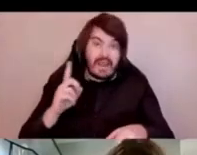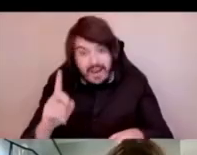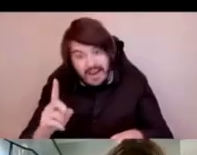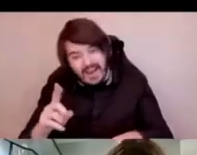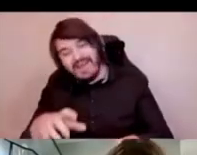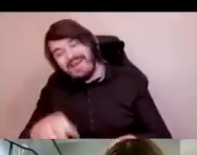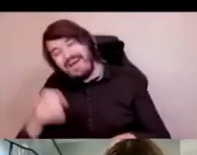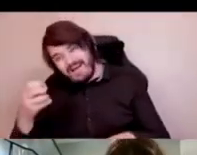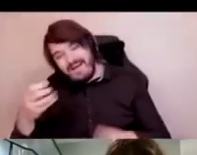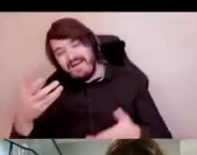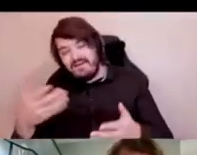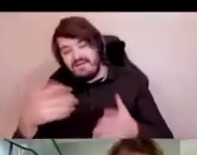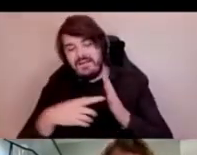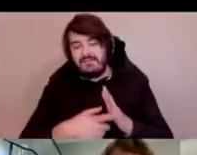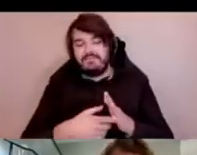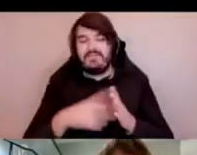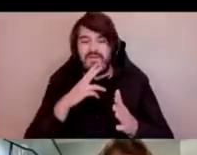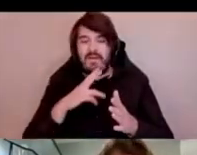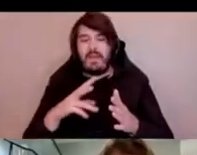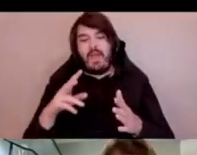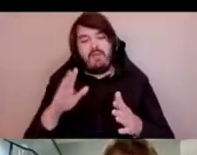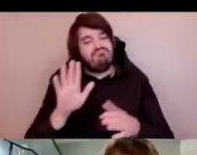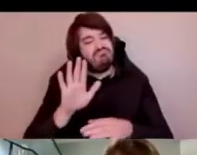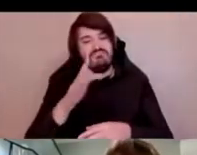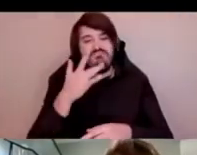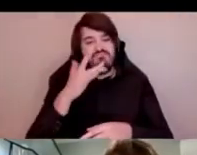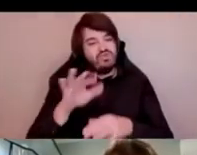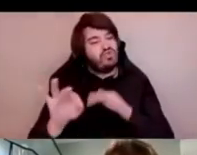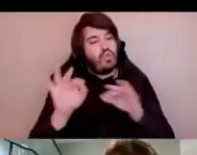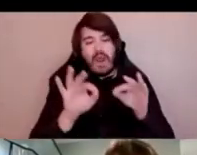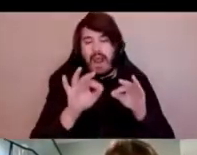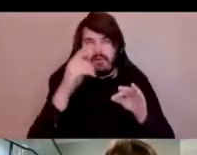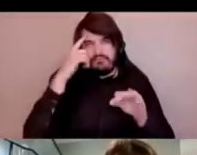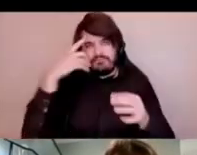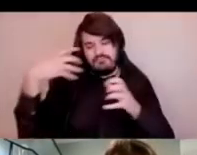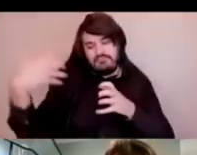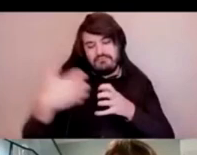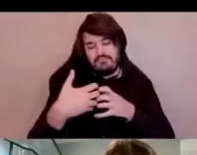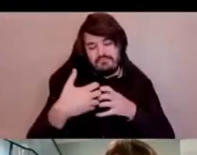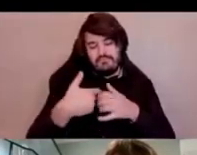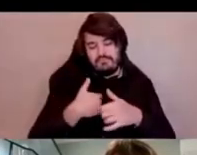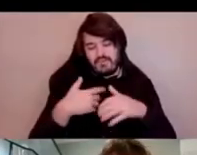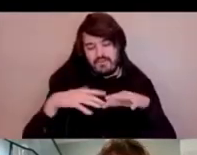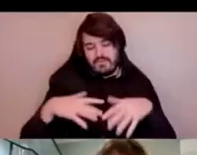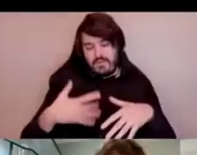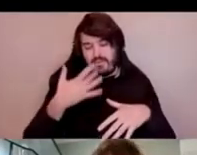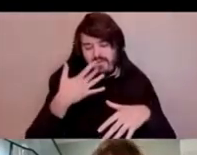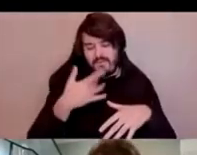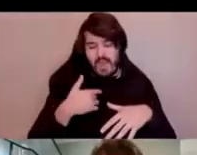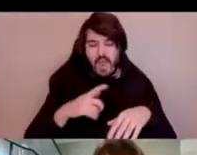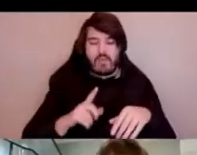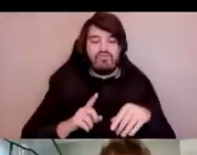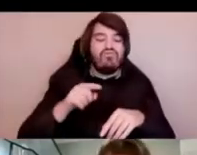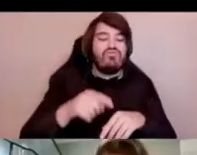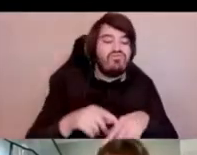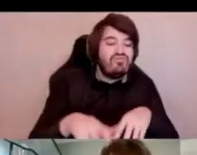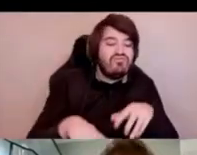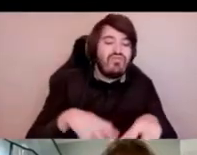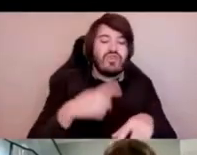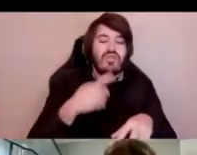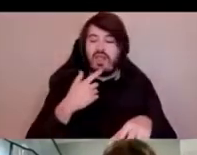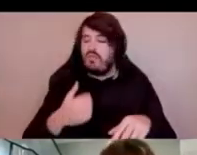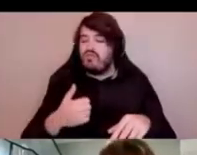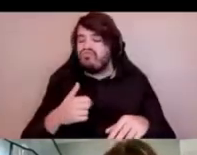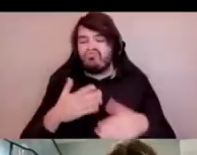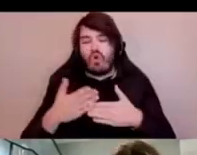bord. Donc, c'est vraiment votre choix à votre guise. Est-ce que vous préférez être capable d'enjamber ou que ça ne vous dérange pas de faire